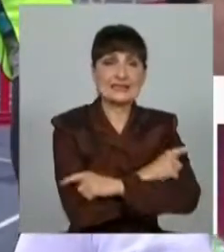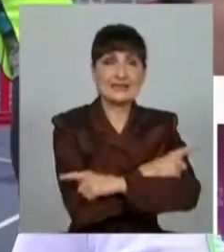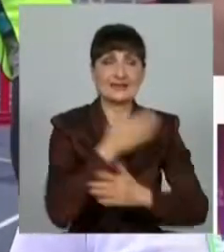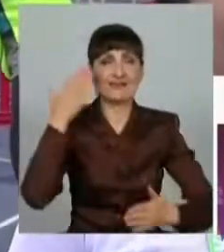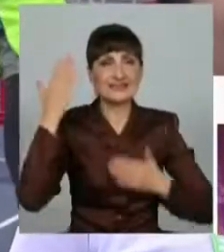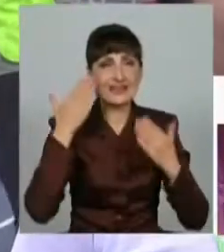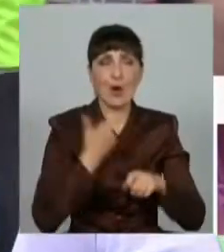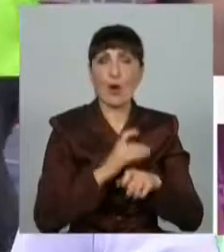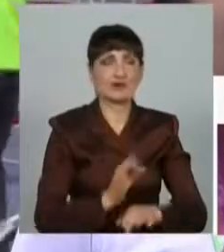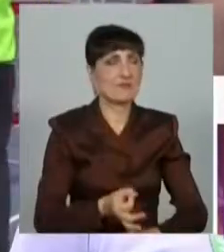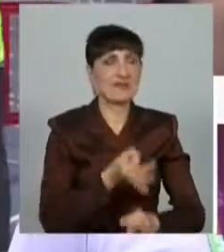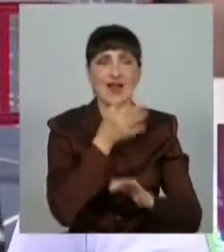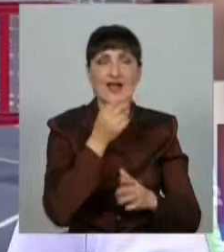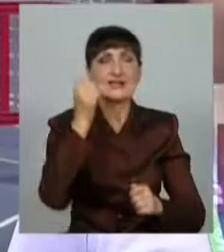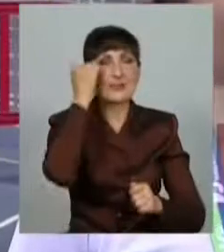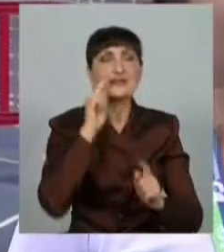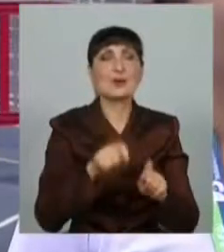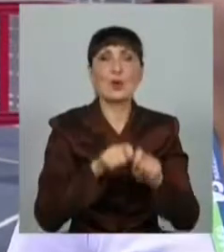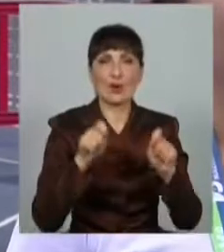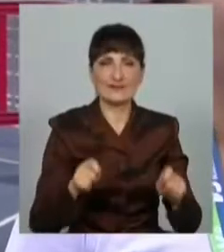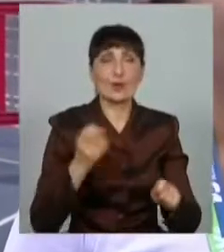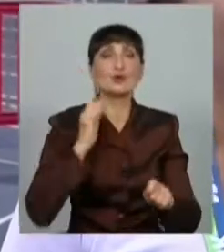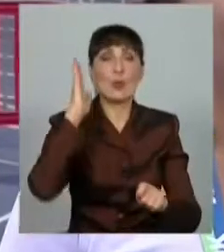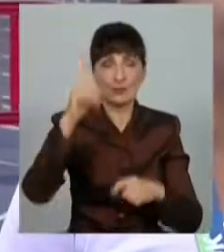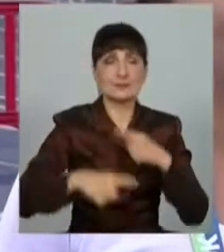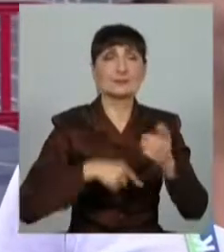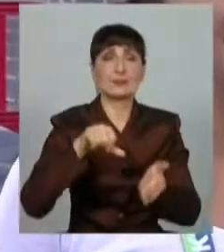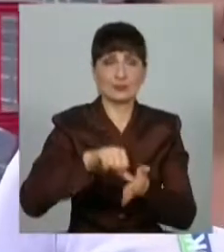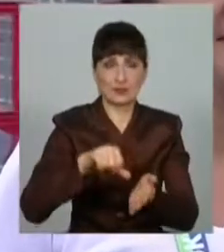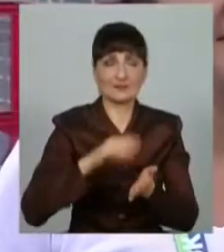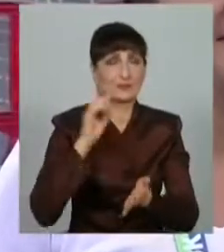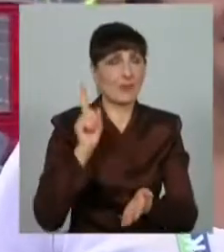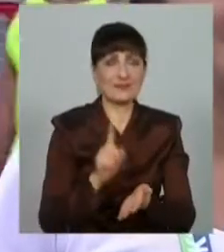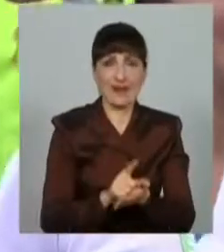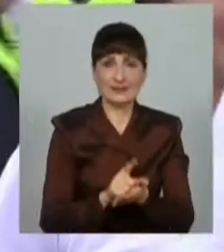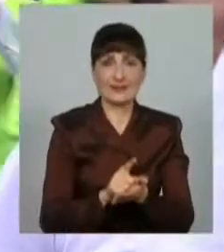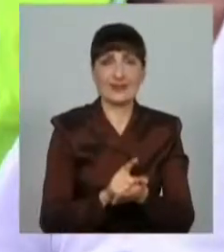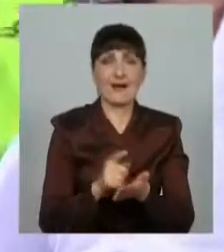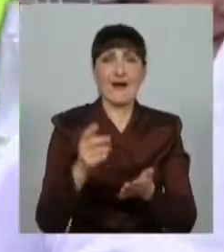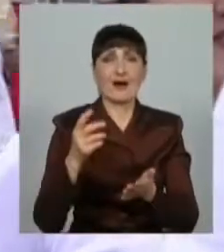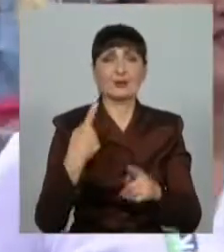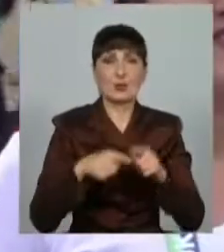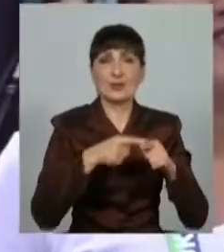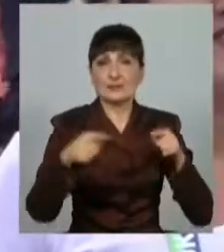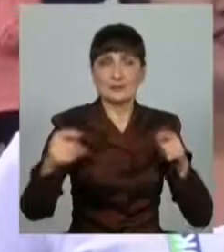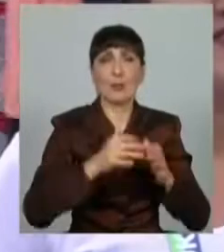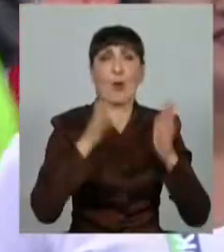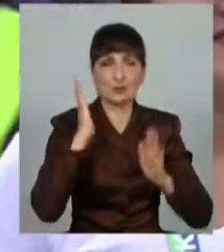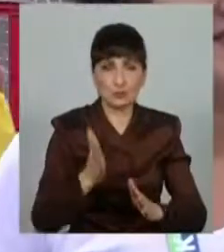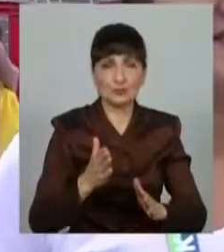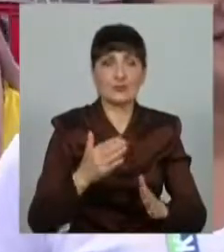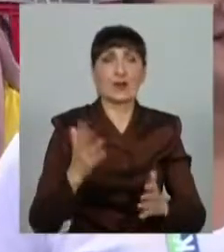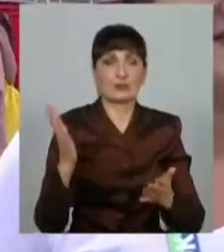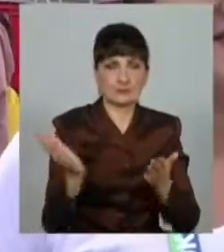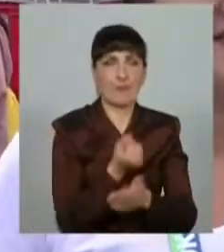веселья. Очень понравилось. Спасибо организаторам. Еще будем участвовать в следующих марафонах обязательно. Возьмем другие дистанции,